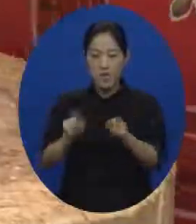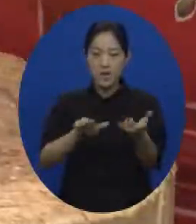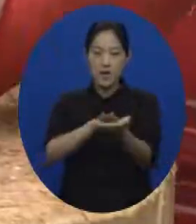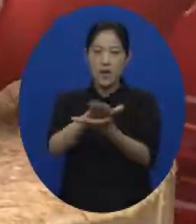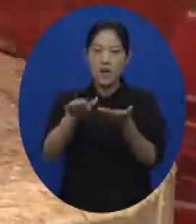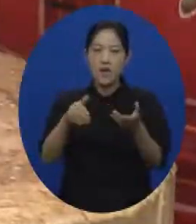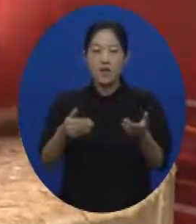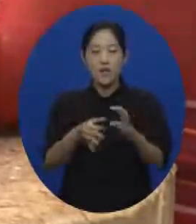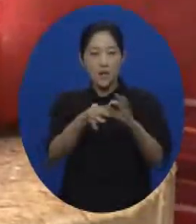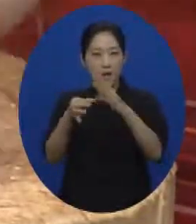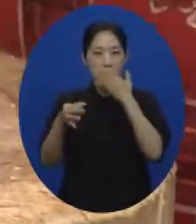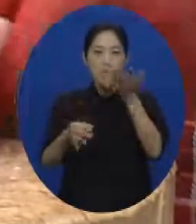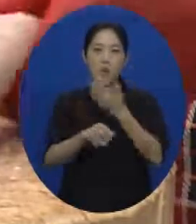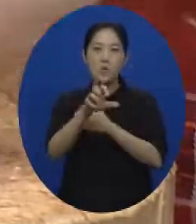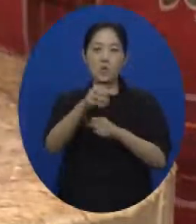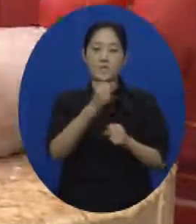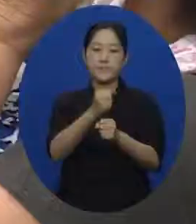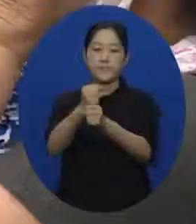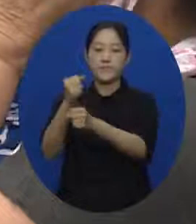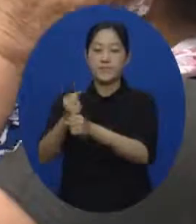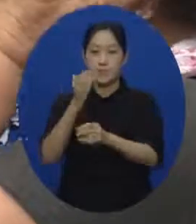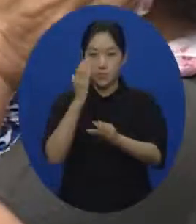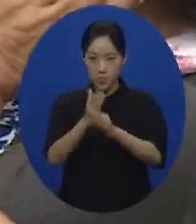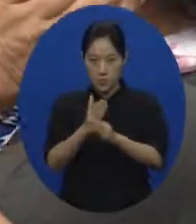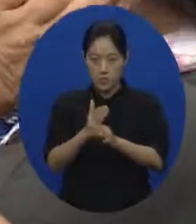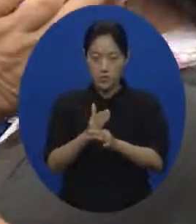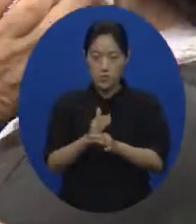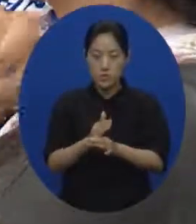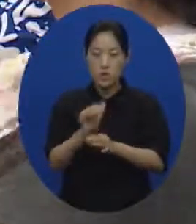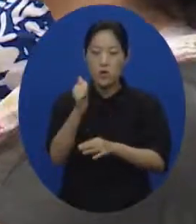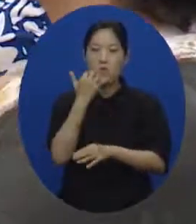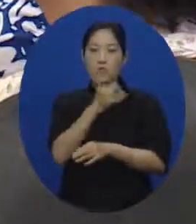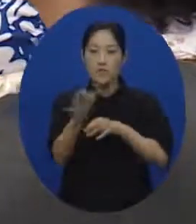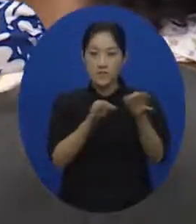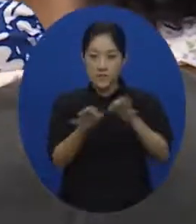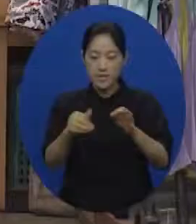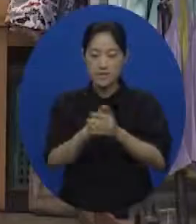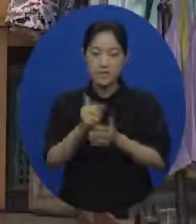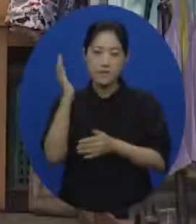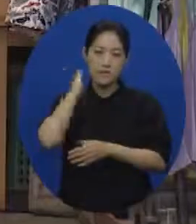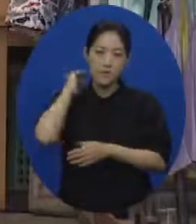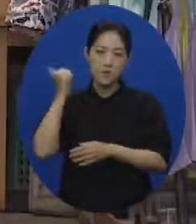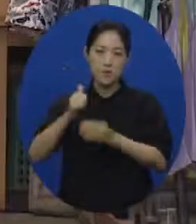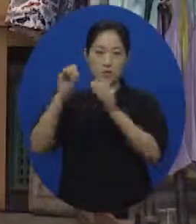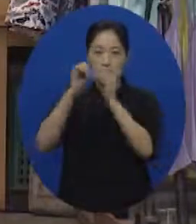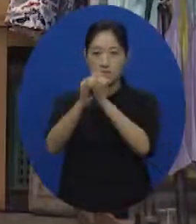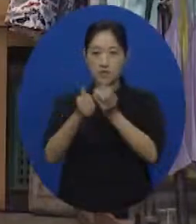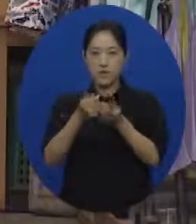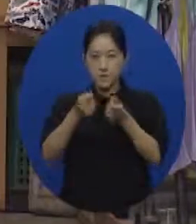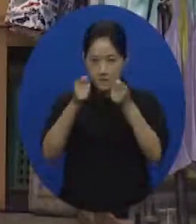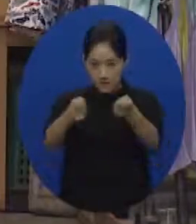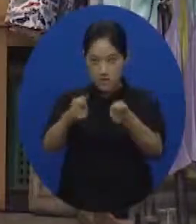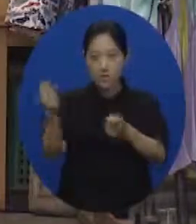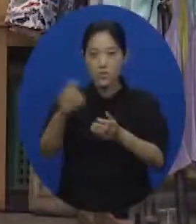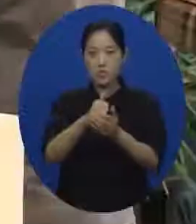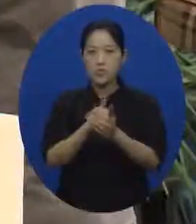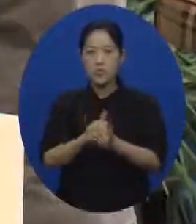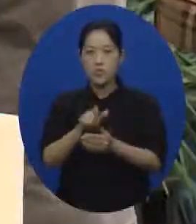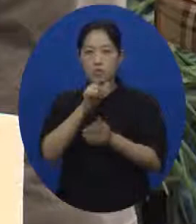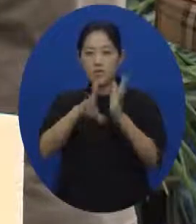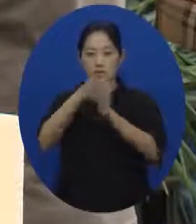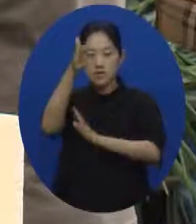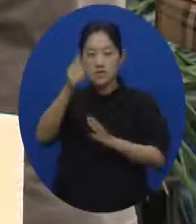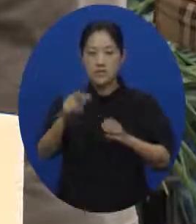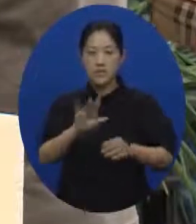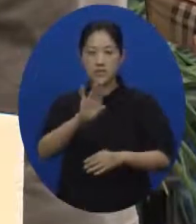공간 조성을 추진하고 있습니다. 한편 오색시장은 대통령 표창 수상과 오색시장의 브랜드